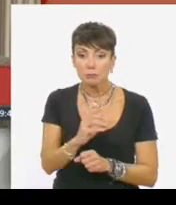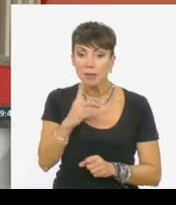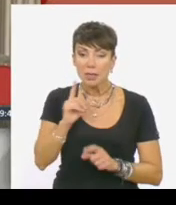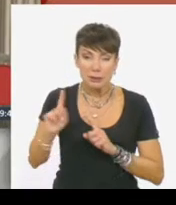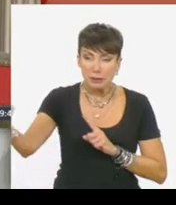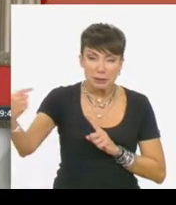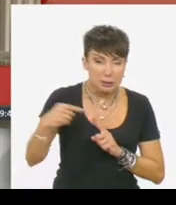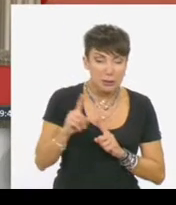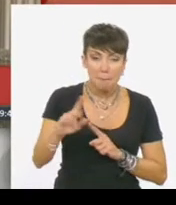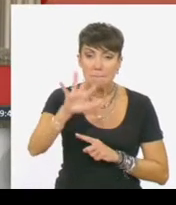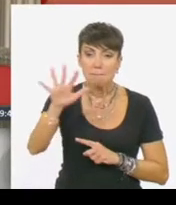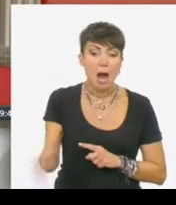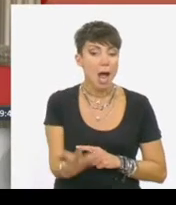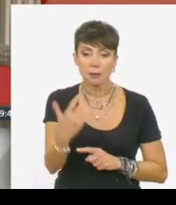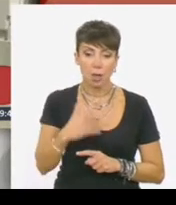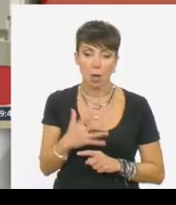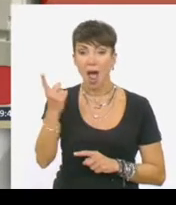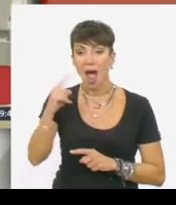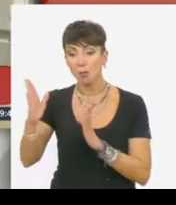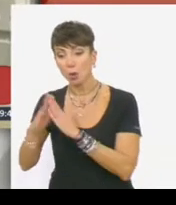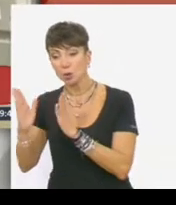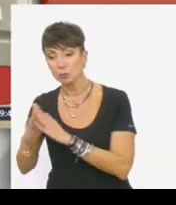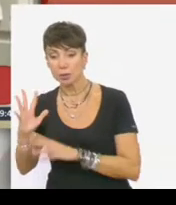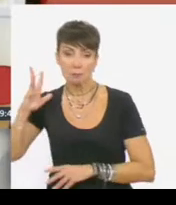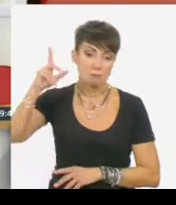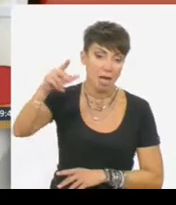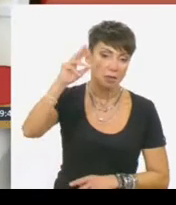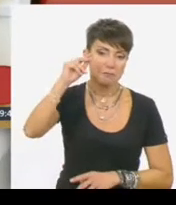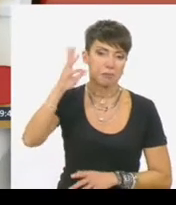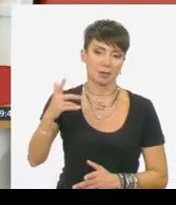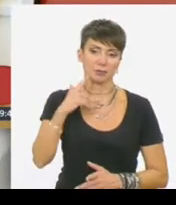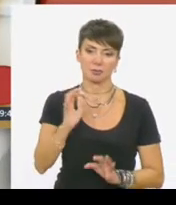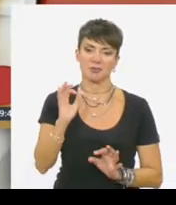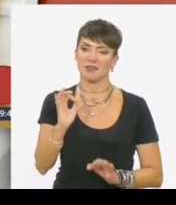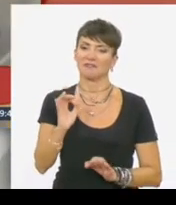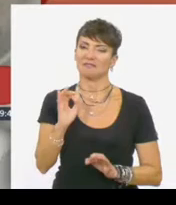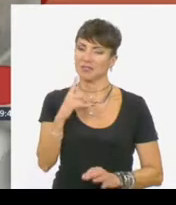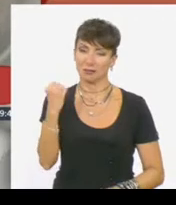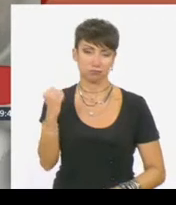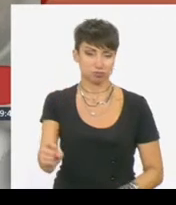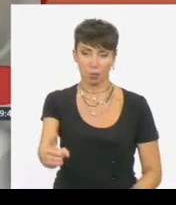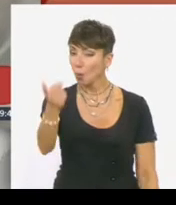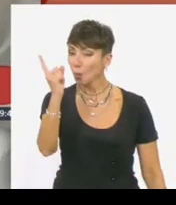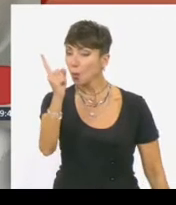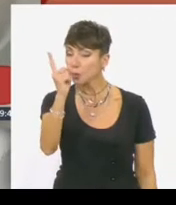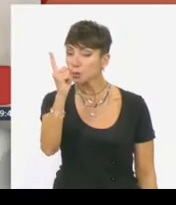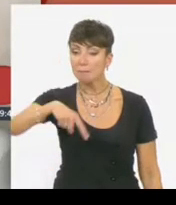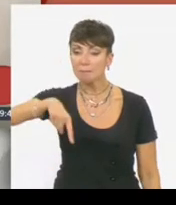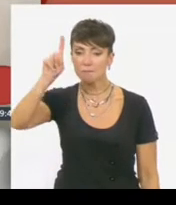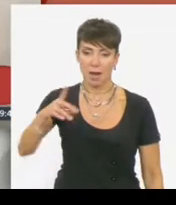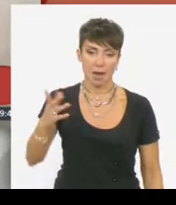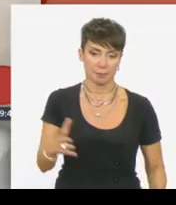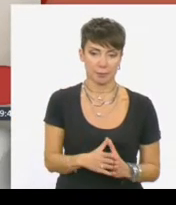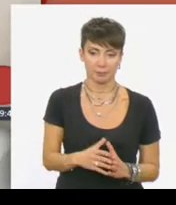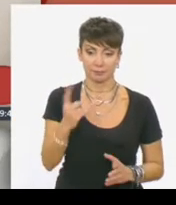συνολικά 5 ώρες προκειμένου να φτάσει από το σπίτι του στο πανεπιστήμιο. Δεν έλειψε όμως ούτε μια μέρα από τα φοιτητικά έδρανα. Έφυγα